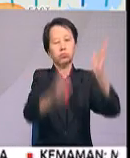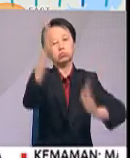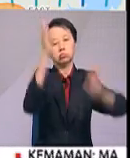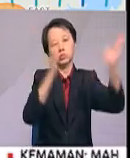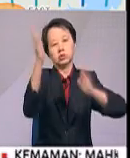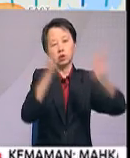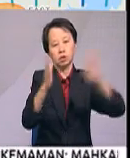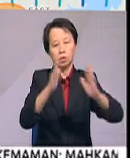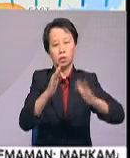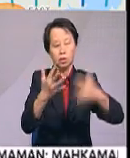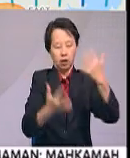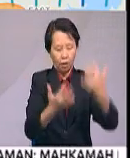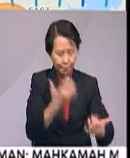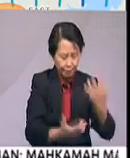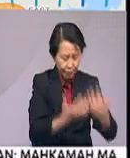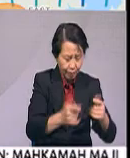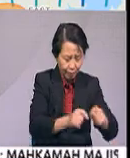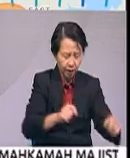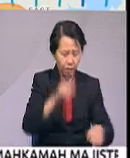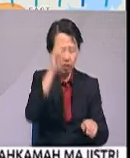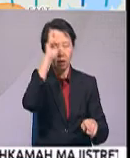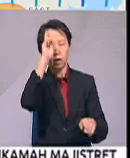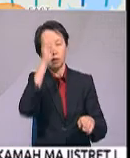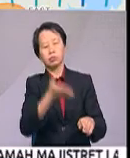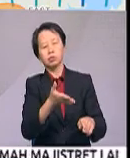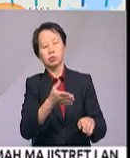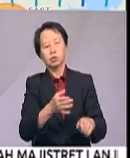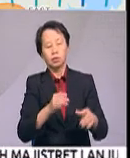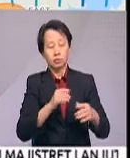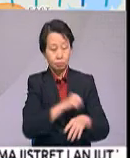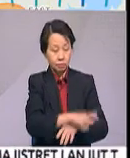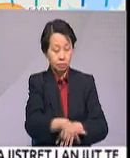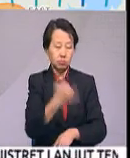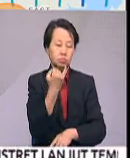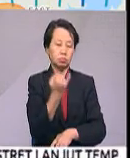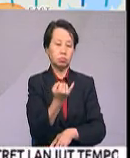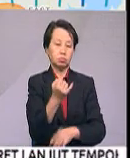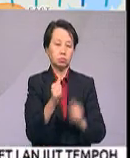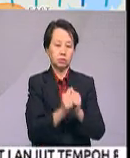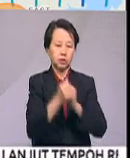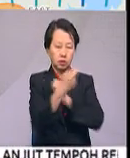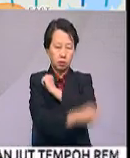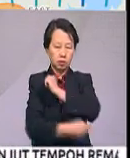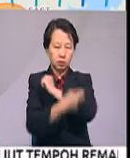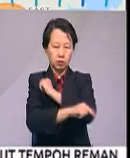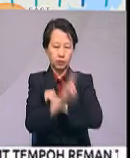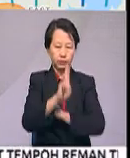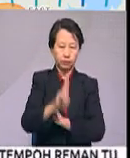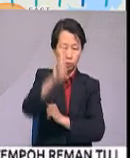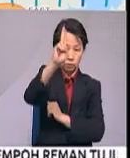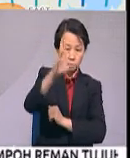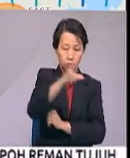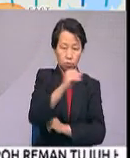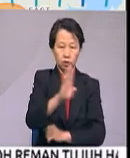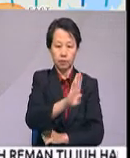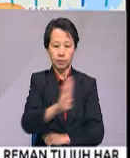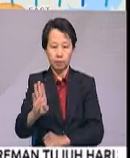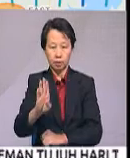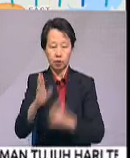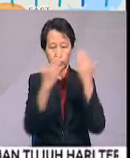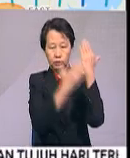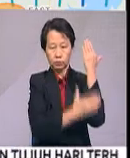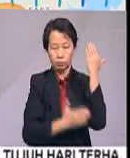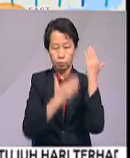pembakaran setempat. Dan keadaan ini telah memberi kesan yang ketara khususnya di negeri-negeri utara dan juga barat semenanjung